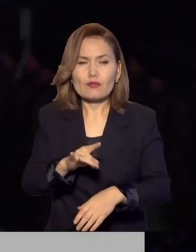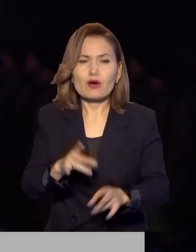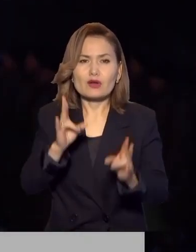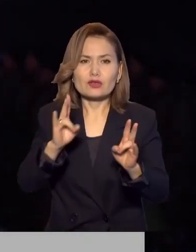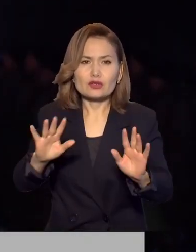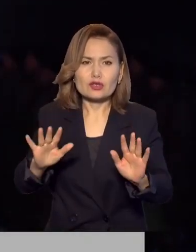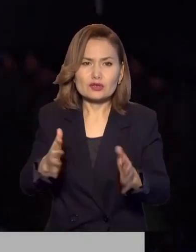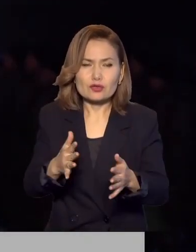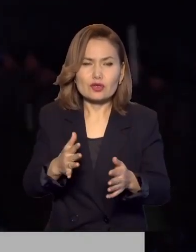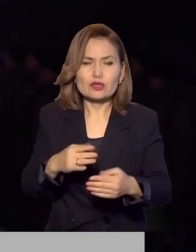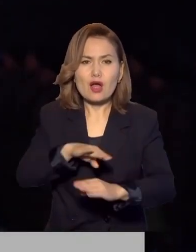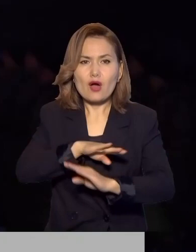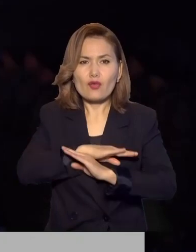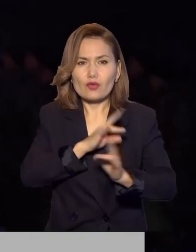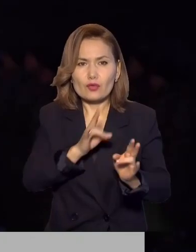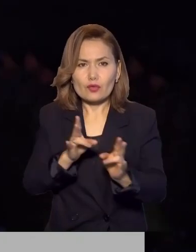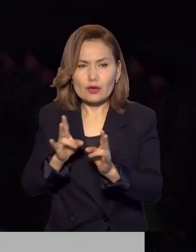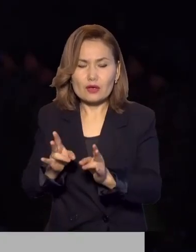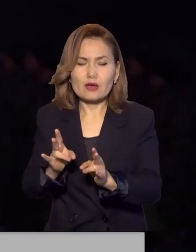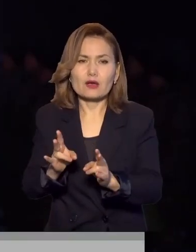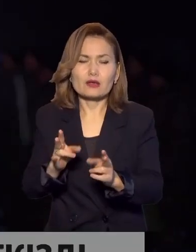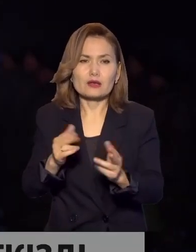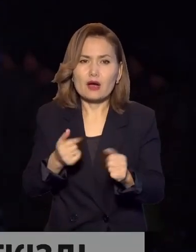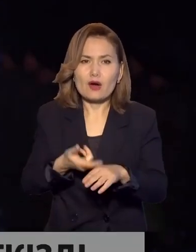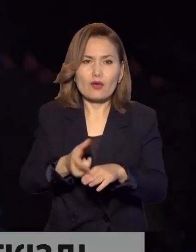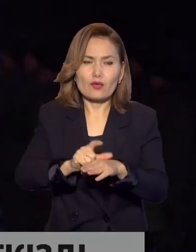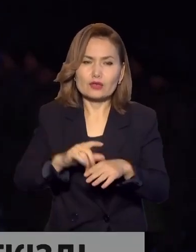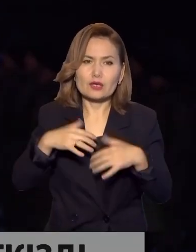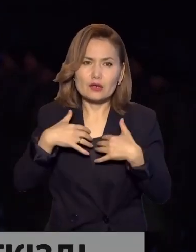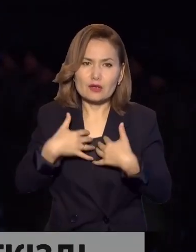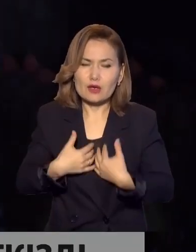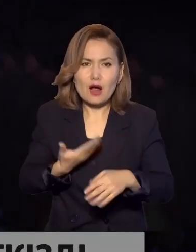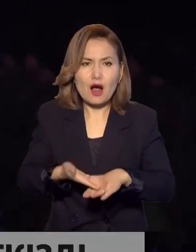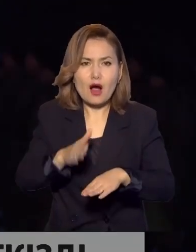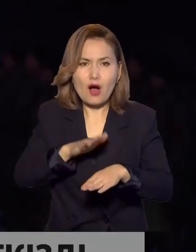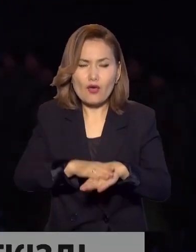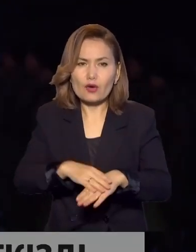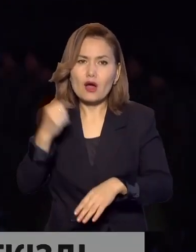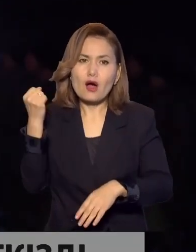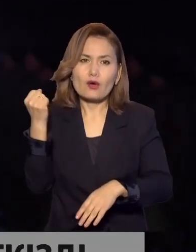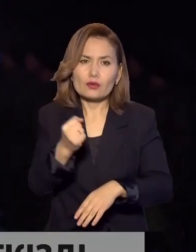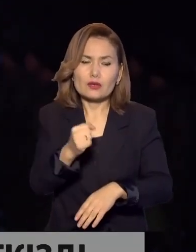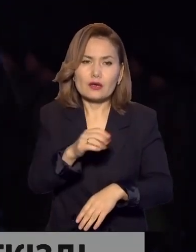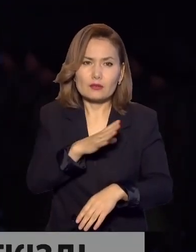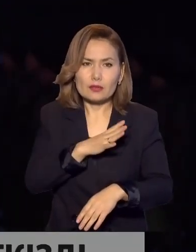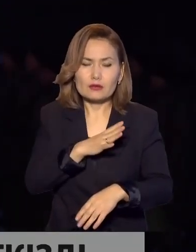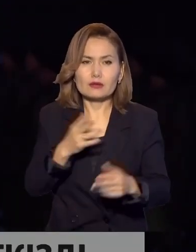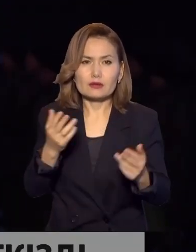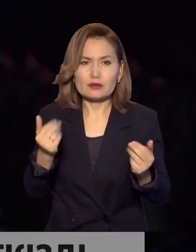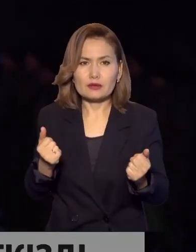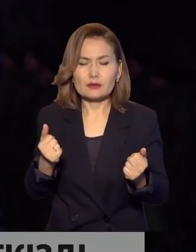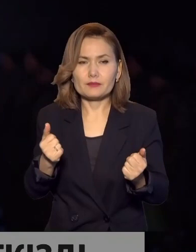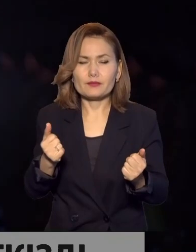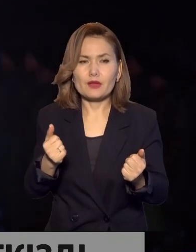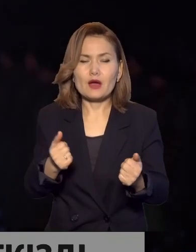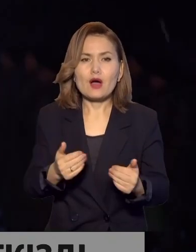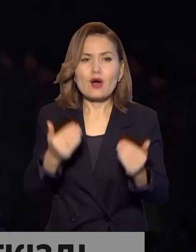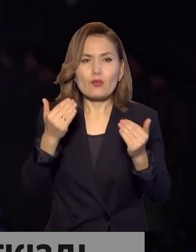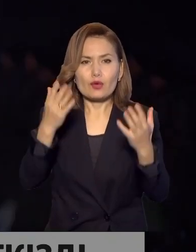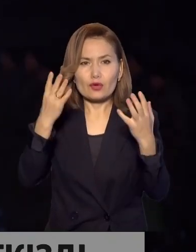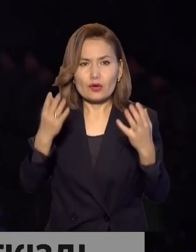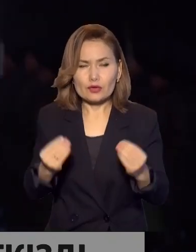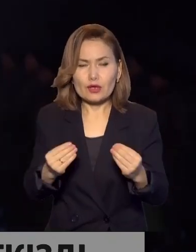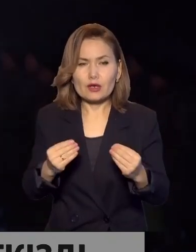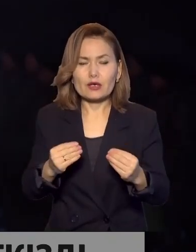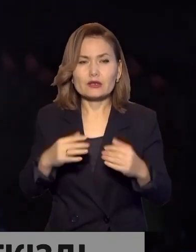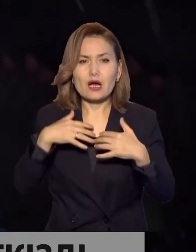үшін және біздің сарбаздар үшін өте ауыр соққы болды деп айтса да болады. Бүгінгі